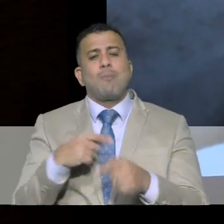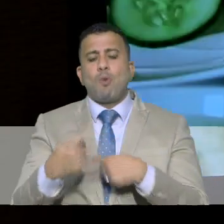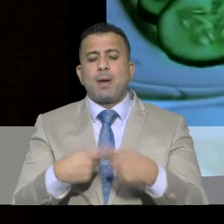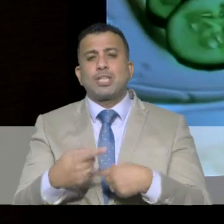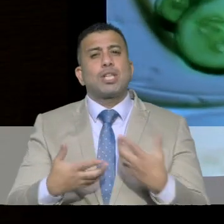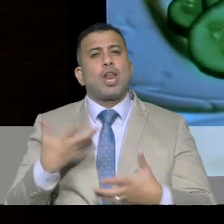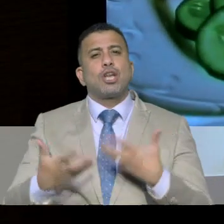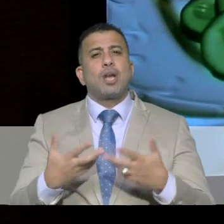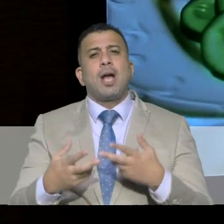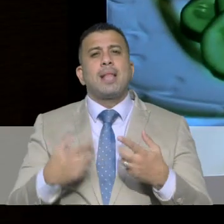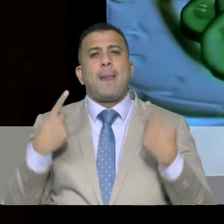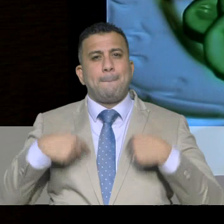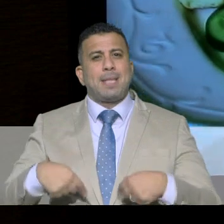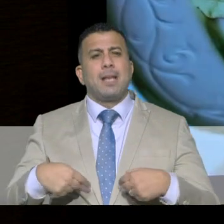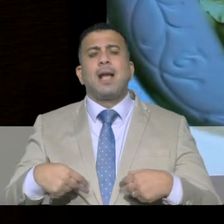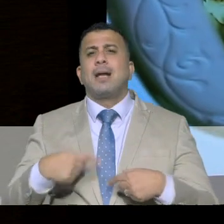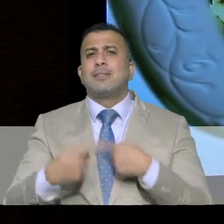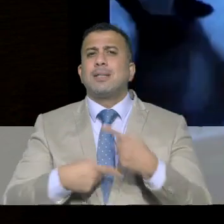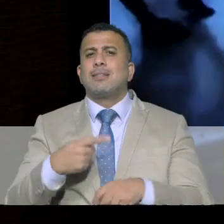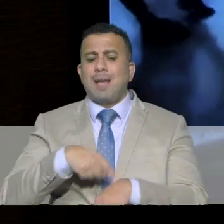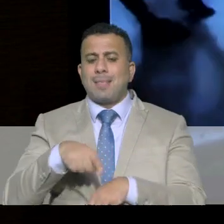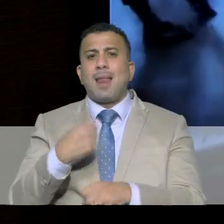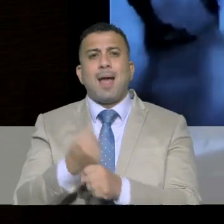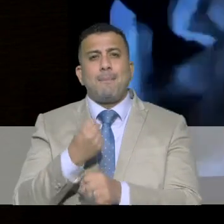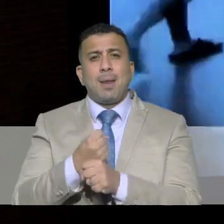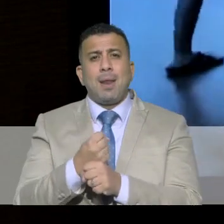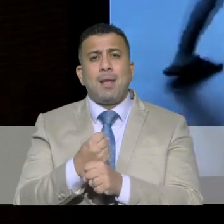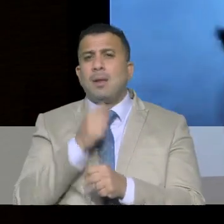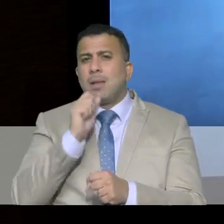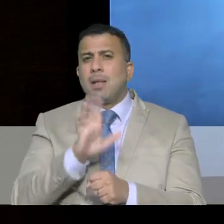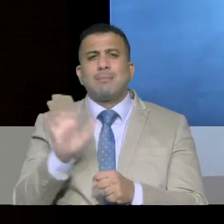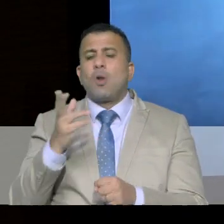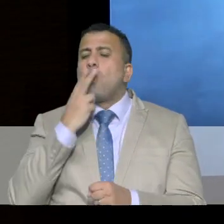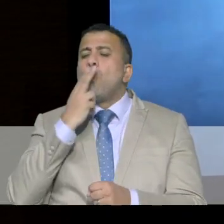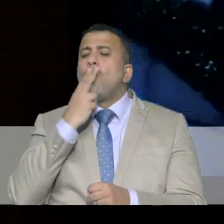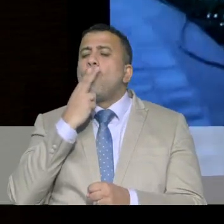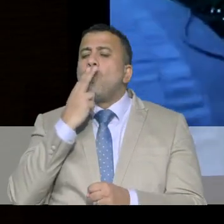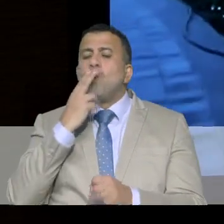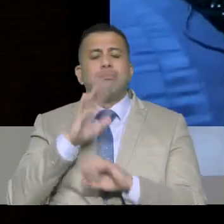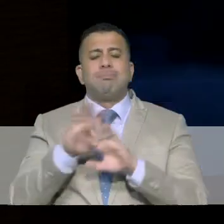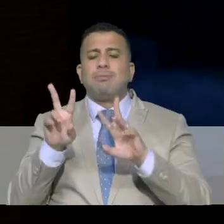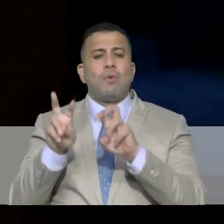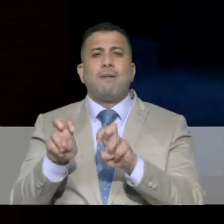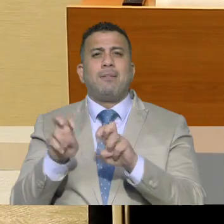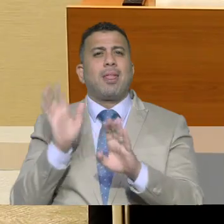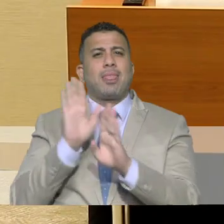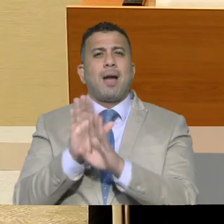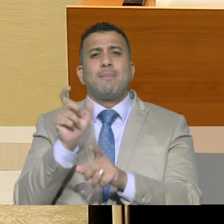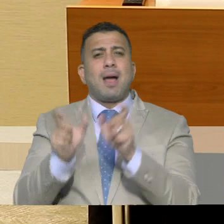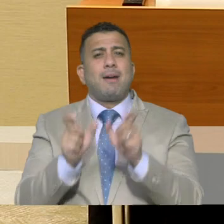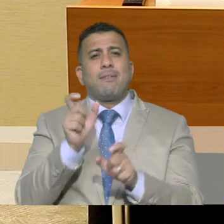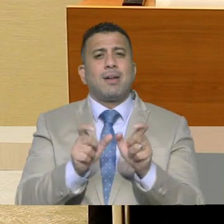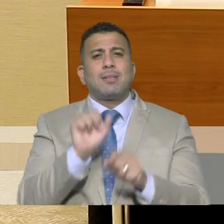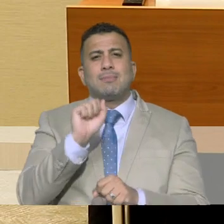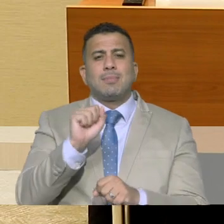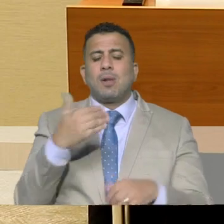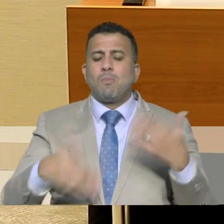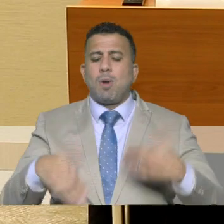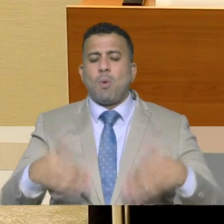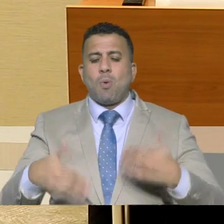لتشجيع على ممارسه النشاط البدني اثناء ساعات العمل والاقلاع عن التدخين بجانب دعم الافراد من ذوي